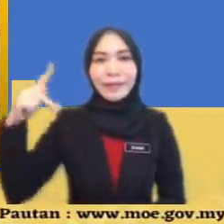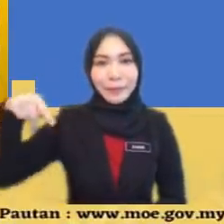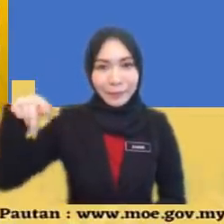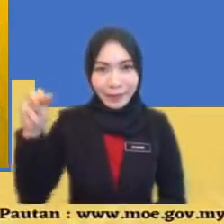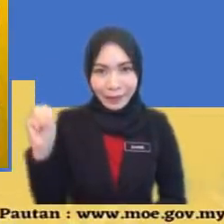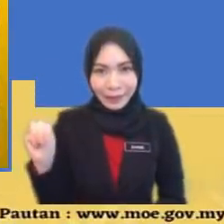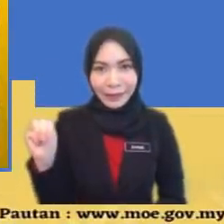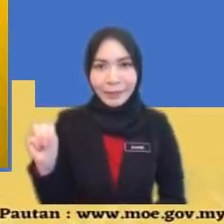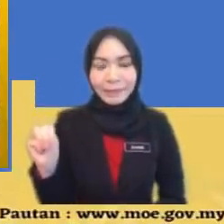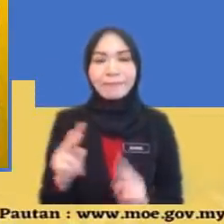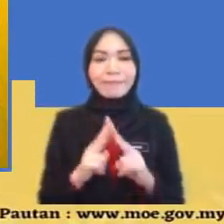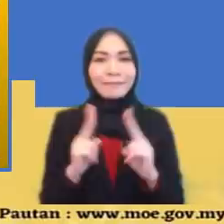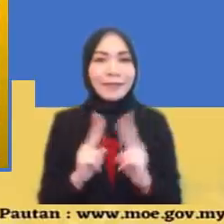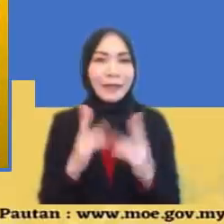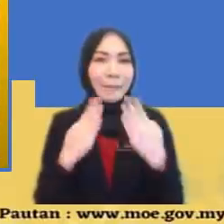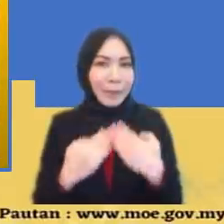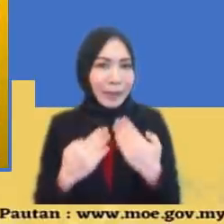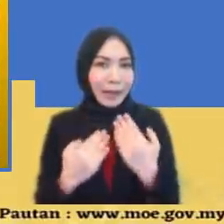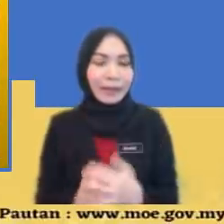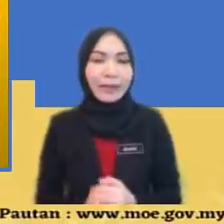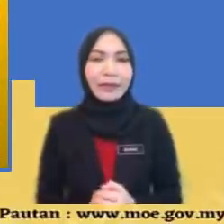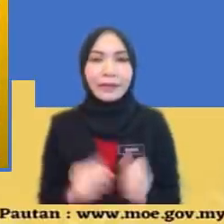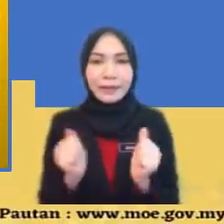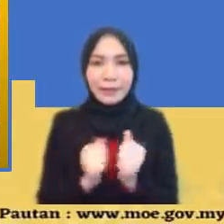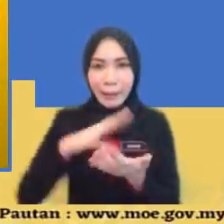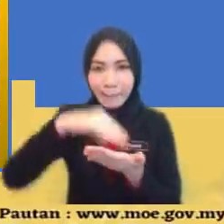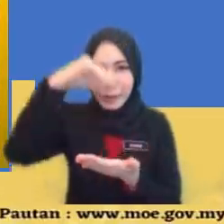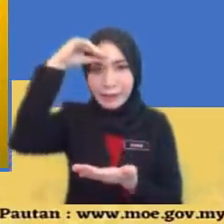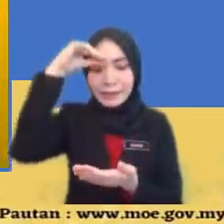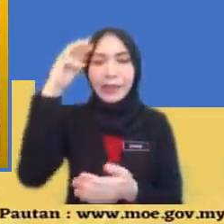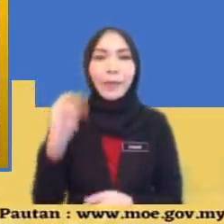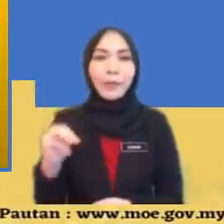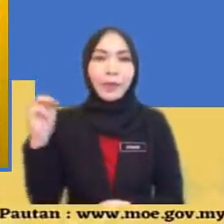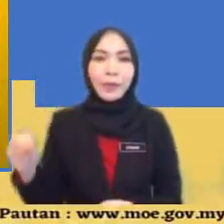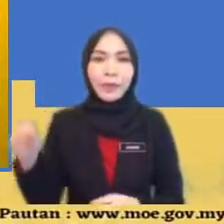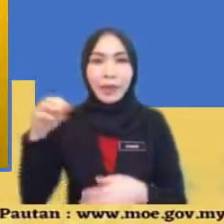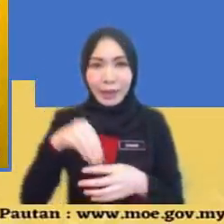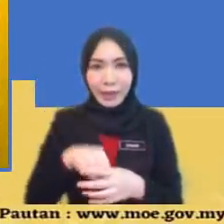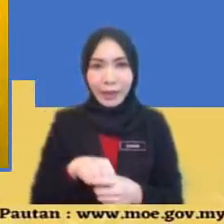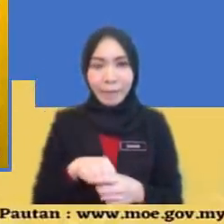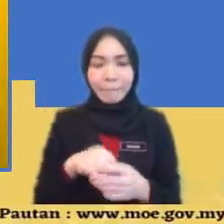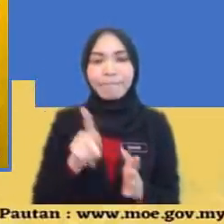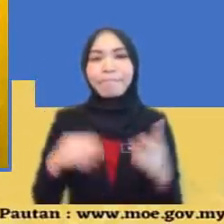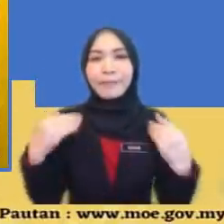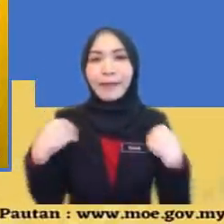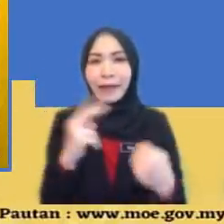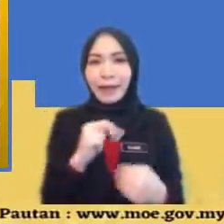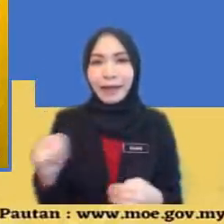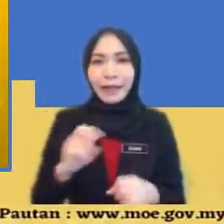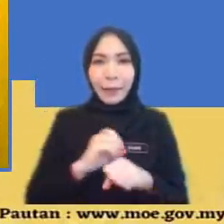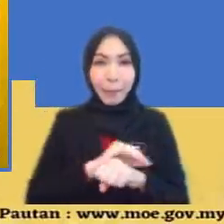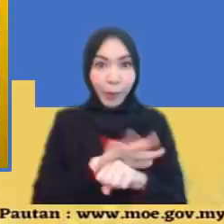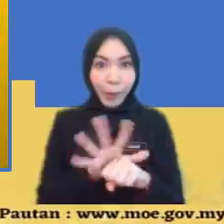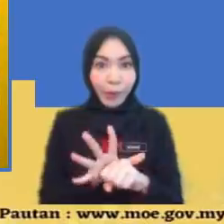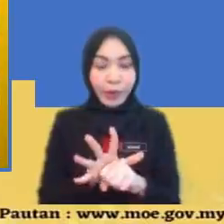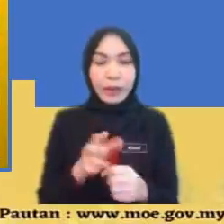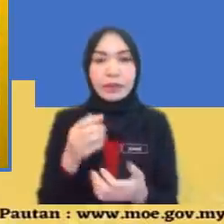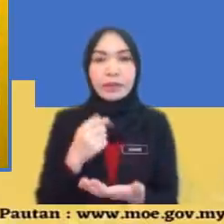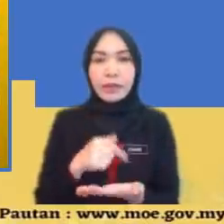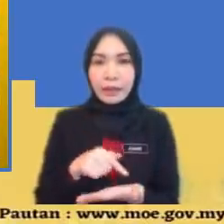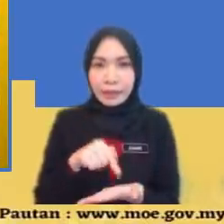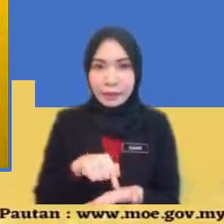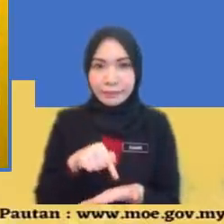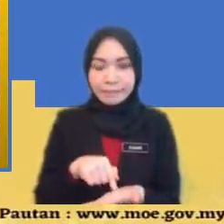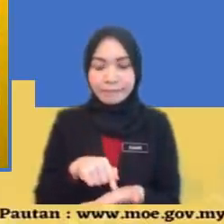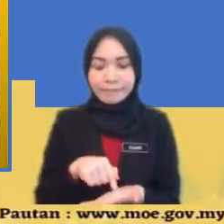kamling seamap prihatin dengan pembelajaran murid terutamanya dalam situasi pandemic kubik 19 yang masih melanda